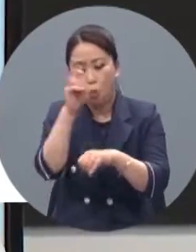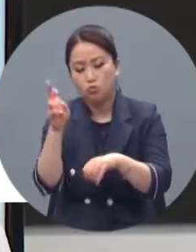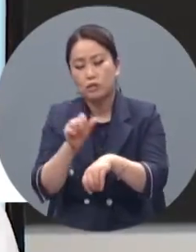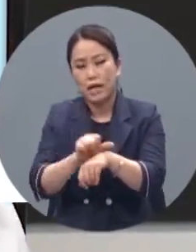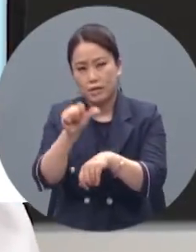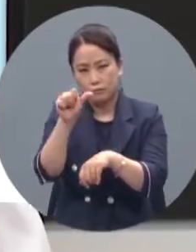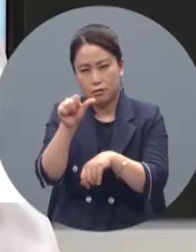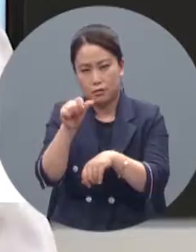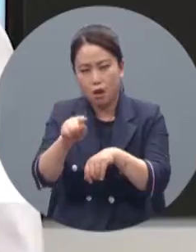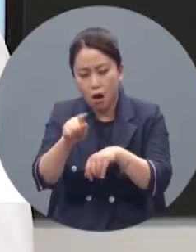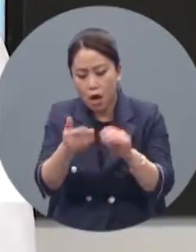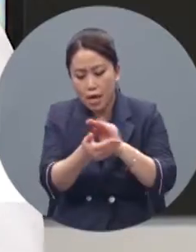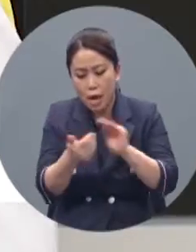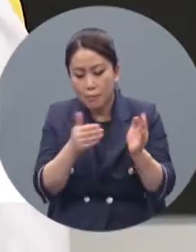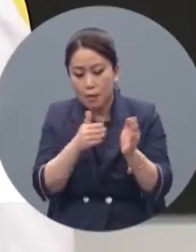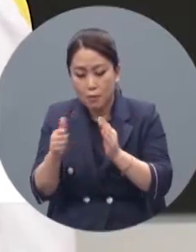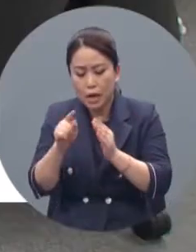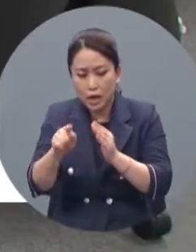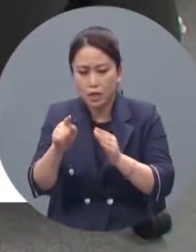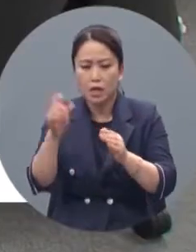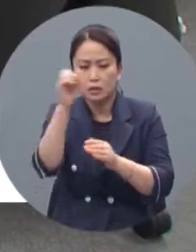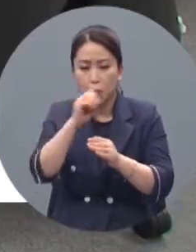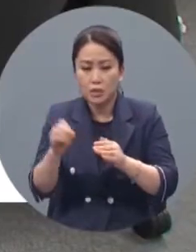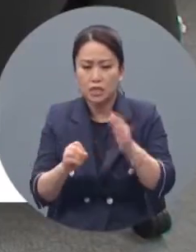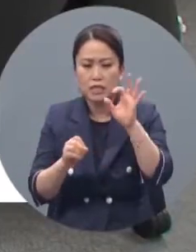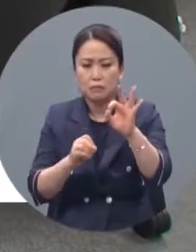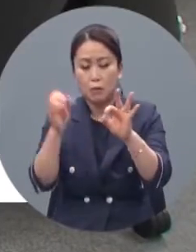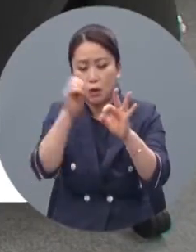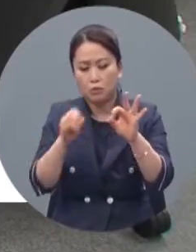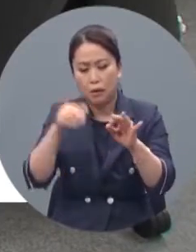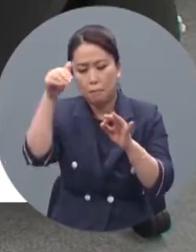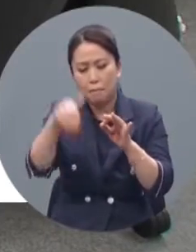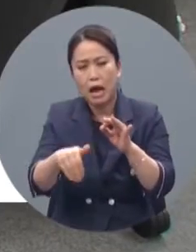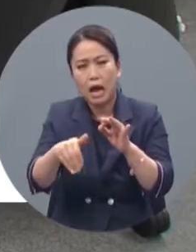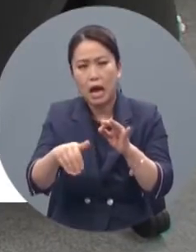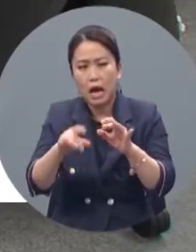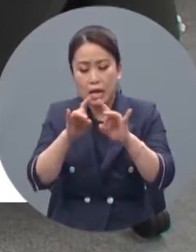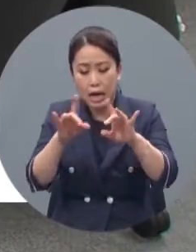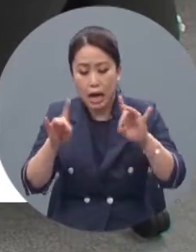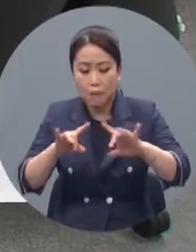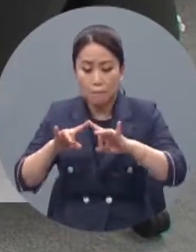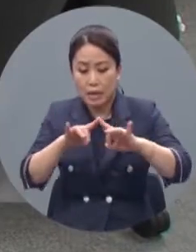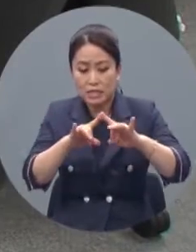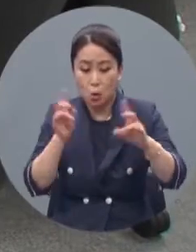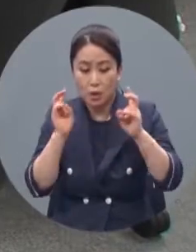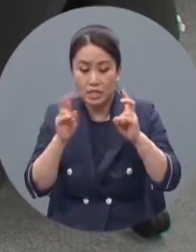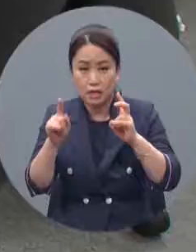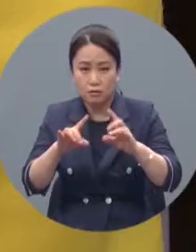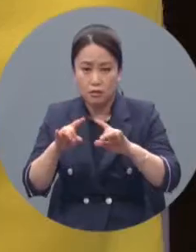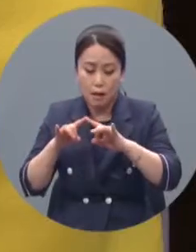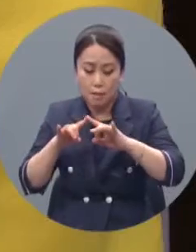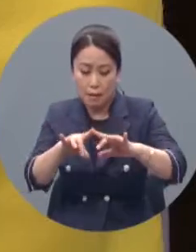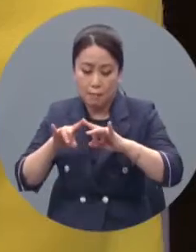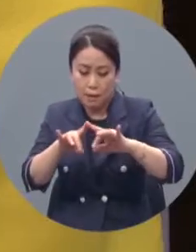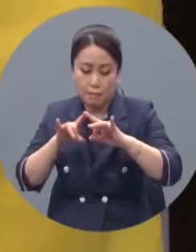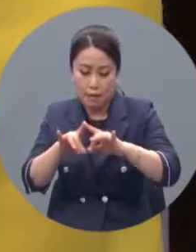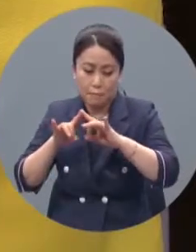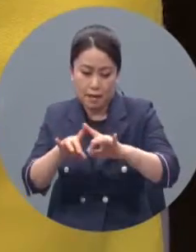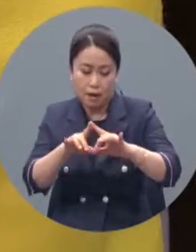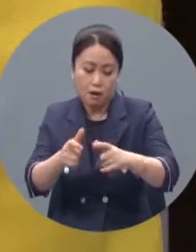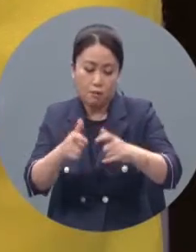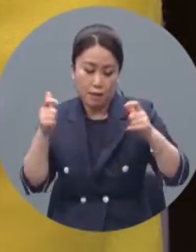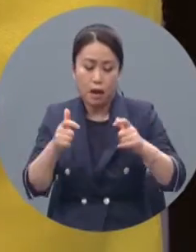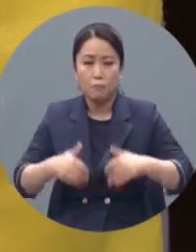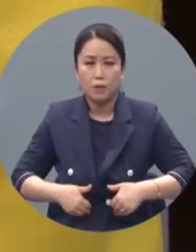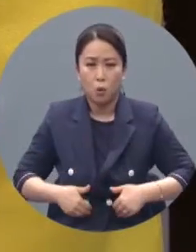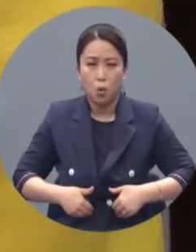예비율이 10% 정도로 떨어지게 되고 각 발전소들은 출력을 높여야 합니다. 남부발전은 이달 초부터 비상근무